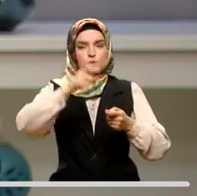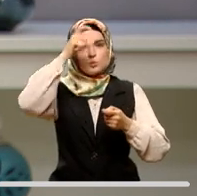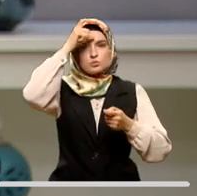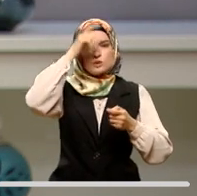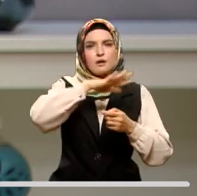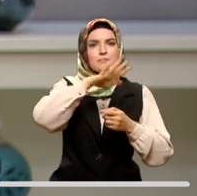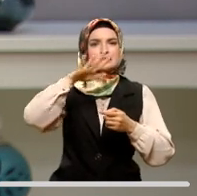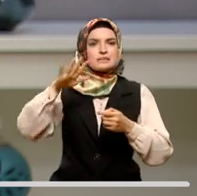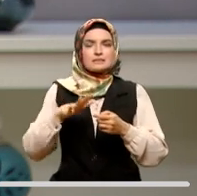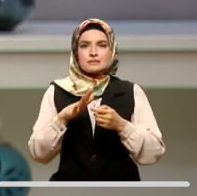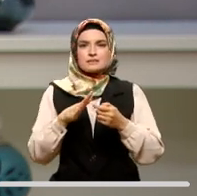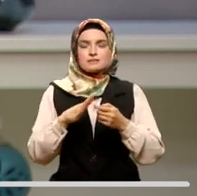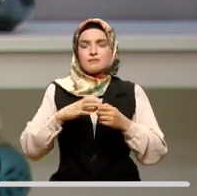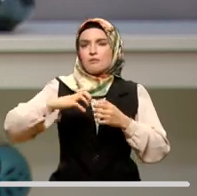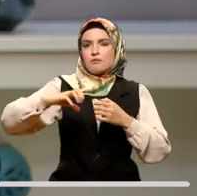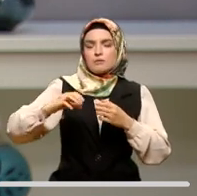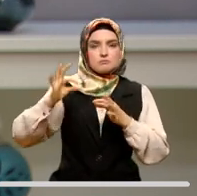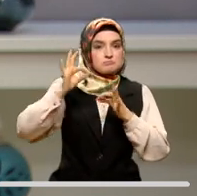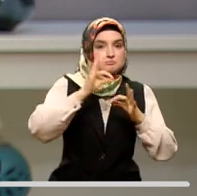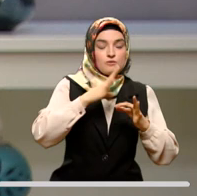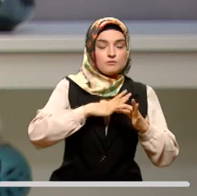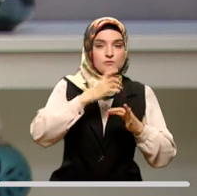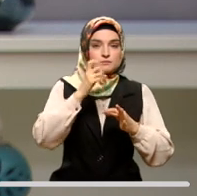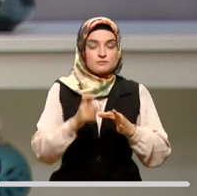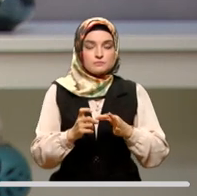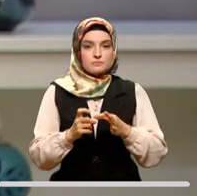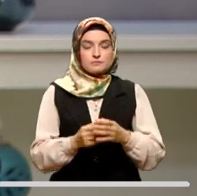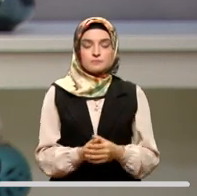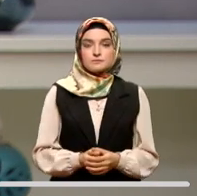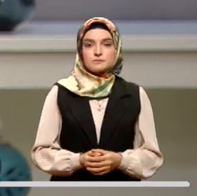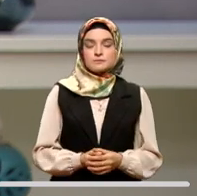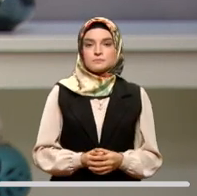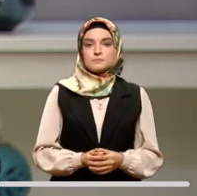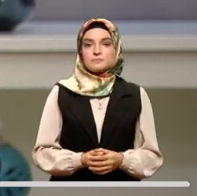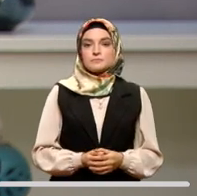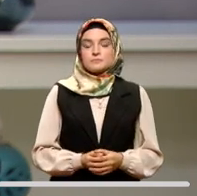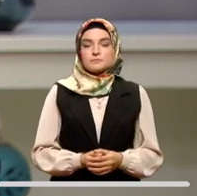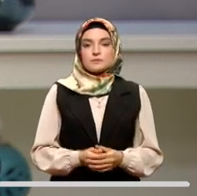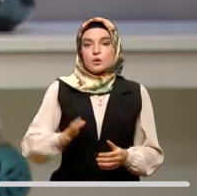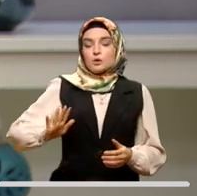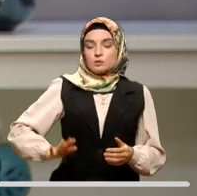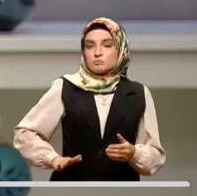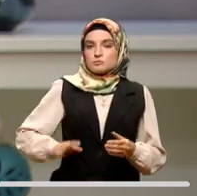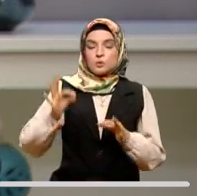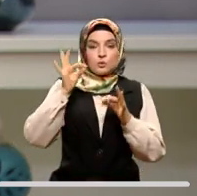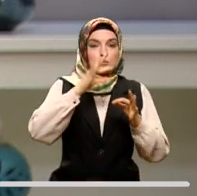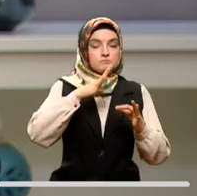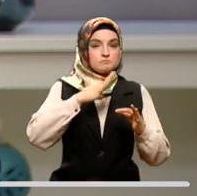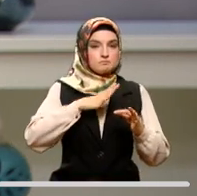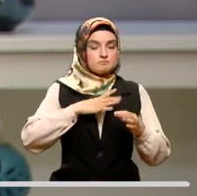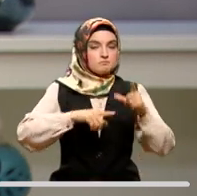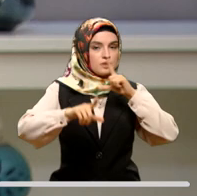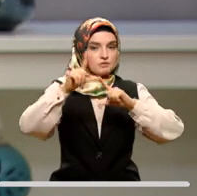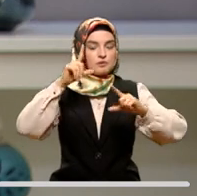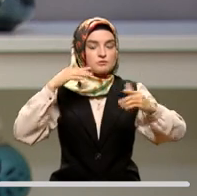ne kadar alana erişimimiz var? Ne kadara ulaşabiliyoruz aslında? Ne kadar çocuğa belki? İhtiyacı tam karşılıyor